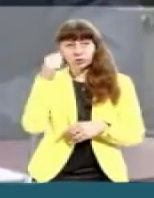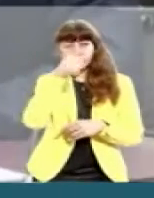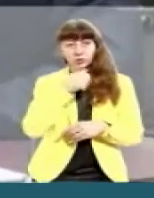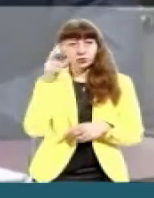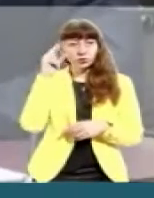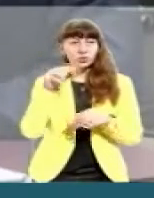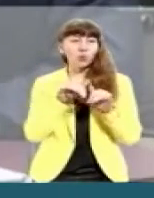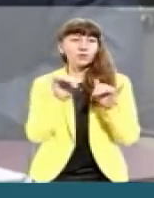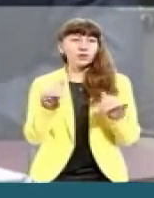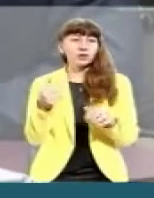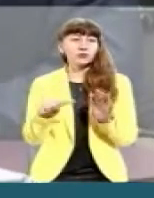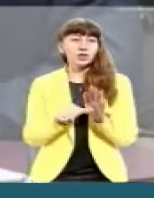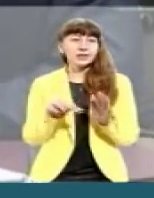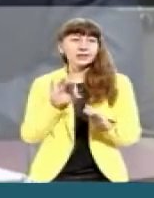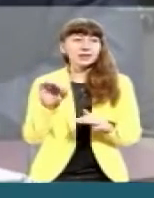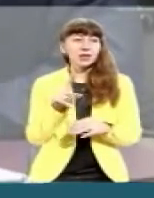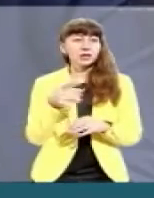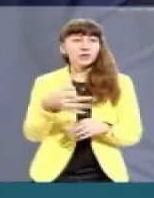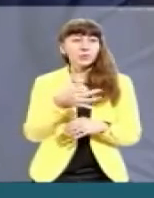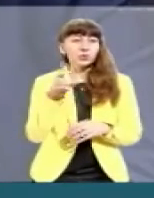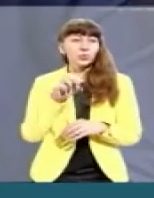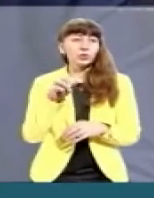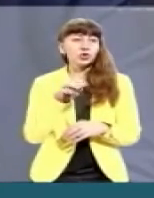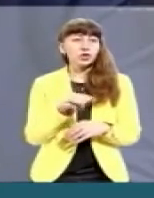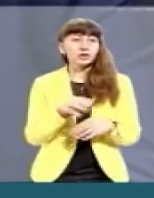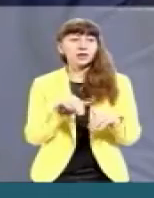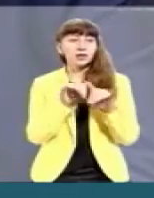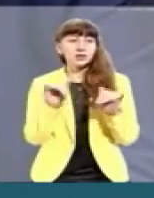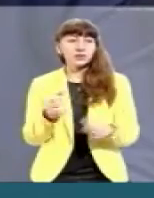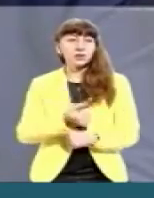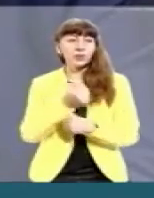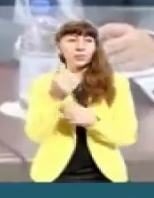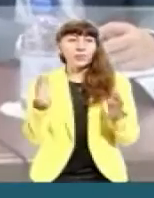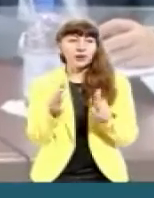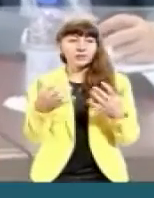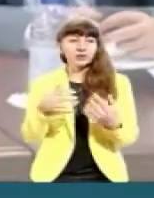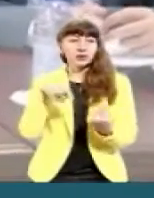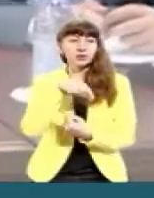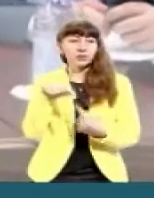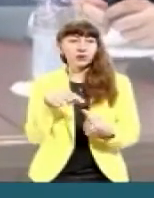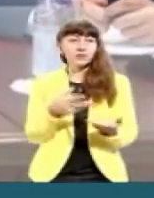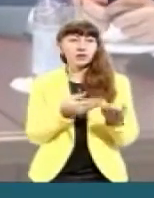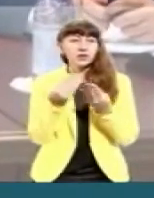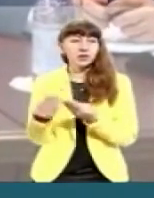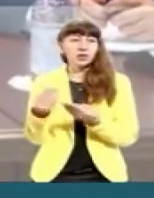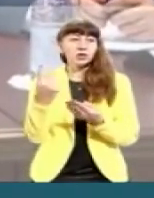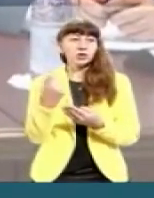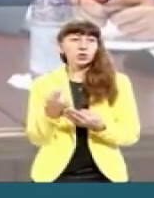саны 6 есеге дейін артқан. Биылдың өзінде шағын және орта бизнесті дамытуға облыстық бюджеттен